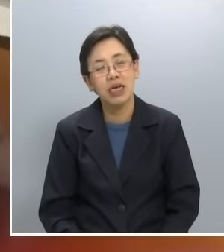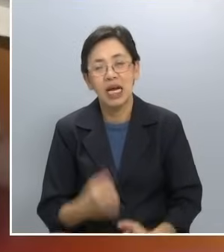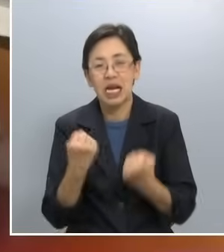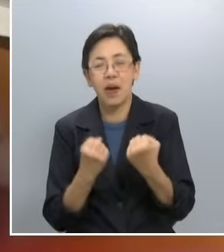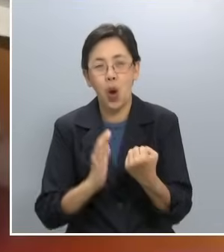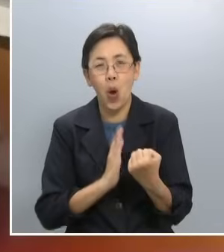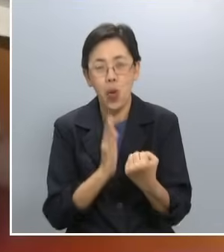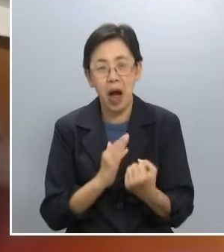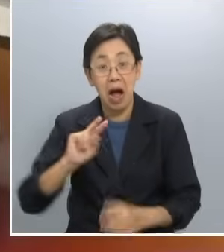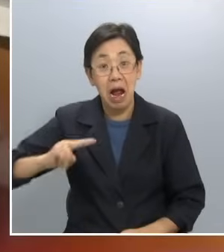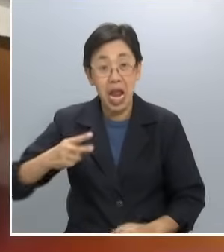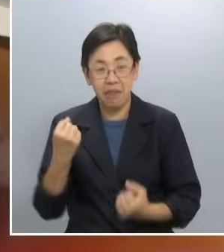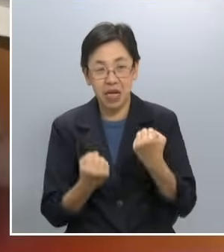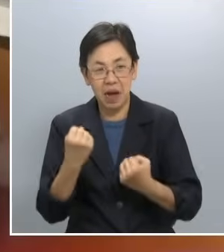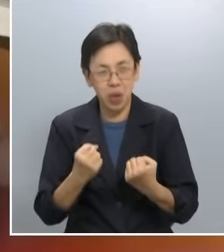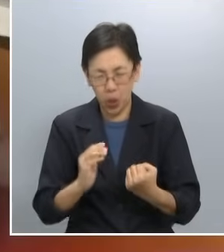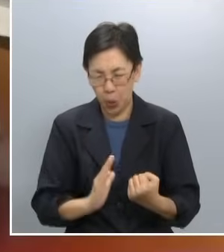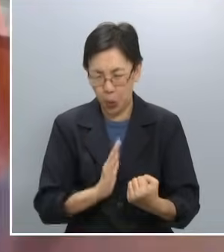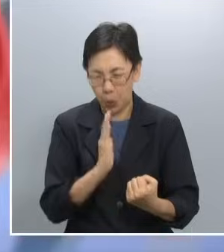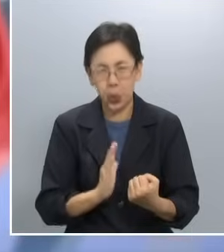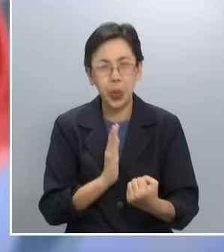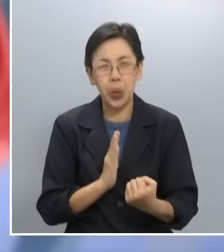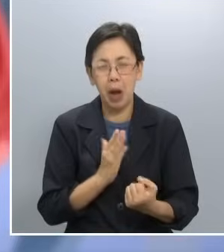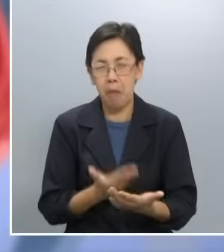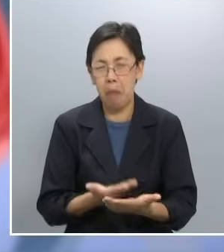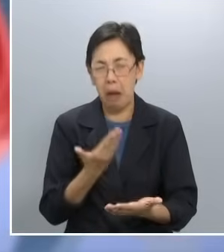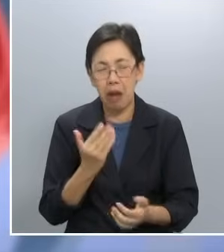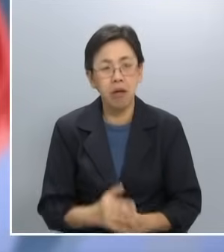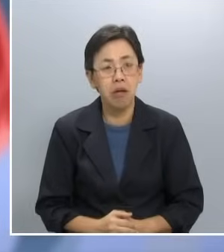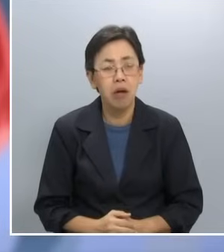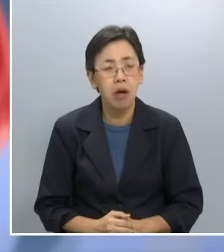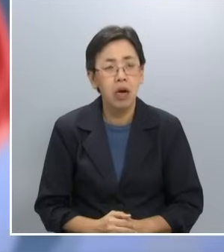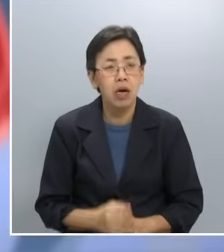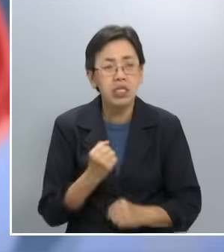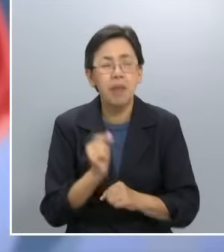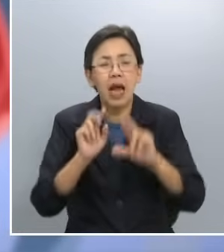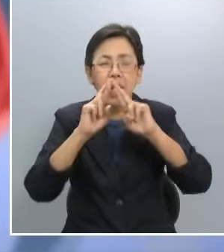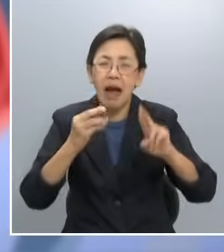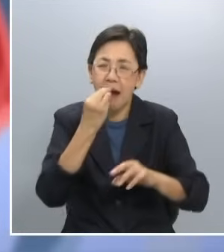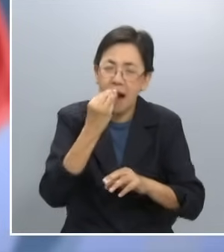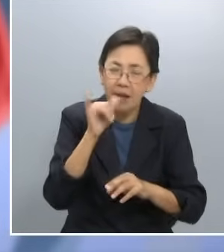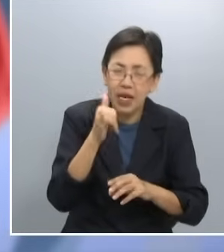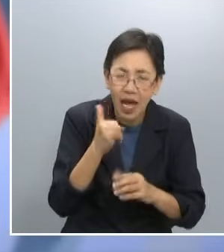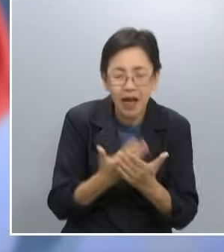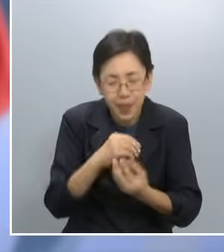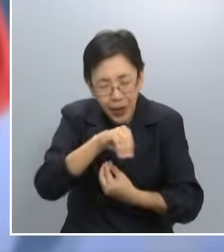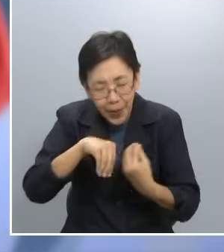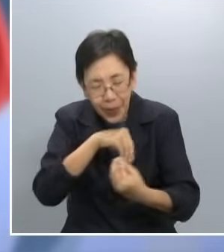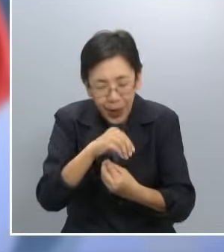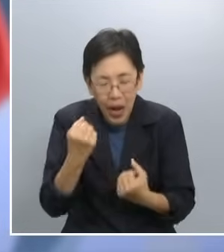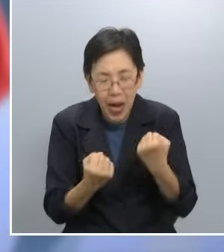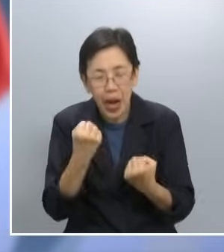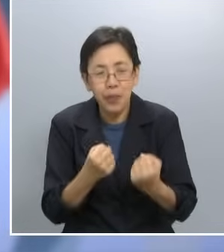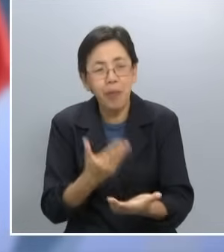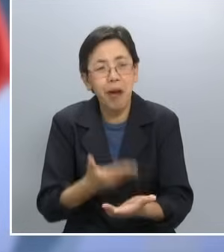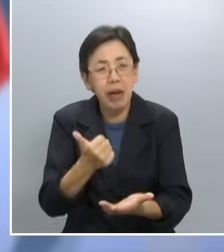ล่ามขับเอาผาดแต่อ่ะเพื่อความเป็นธรรมอ่ะเขาก็ทำร้านอาหารเนาะเก็จะมีรายได้จากการประกอบอาชีพของเขาเพราะณตอนนี้นะ